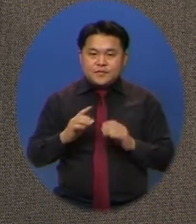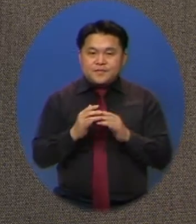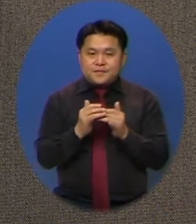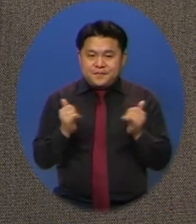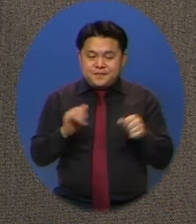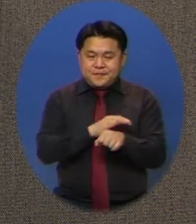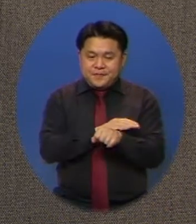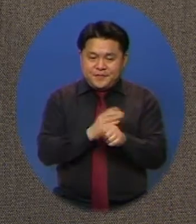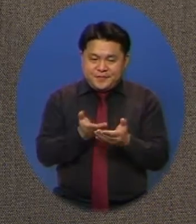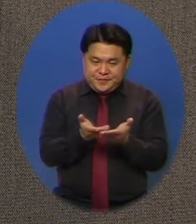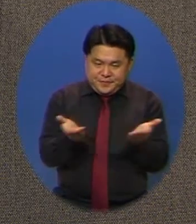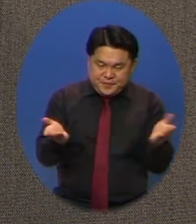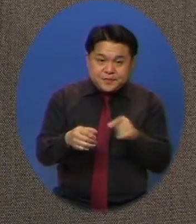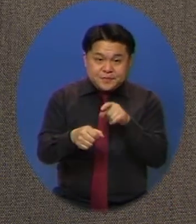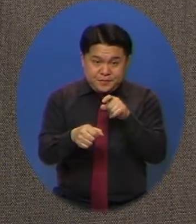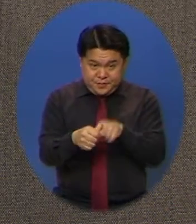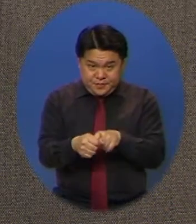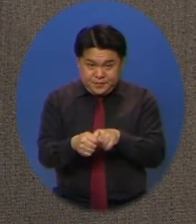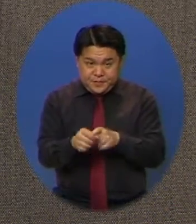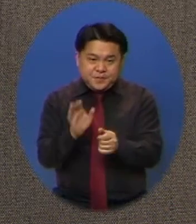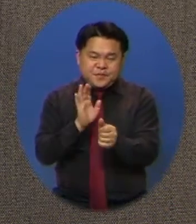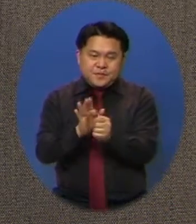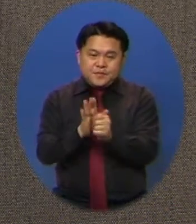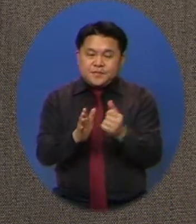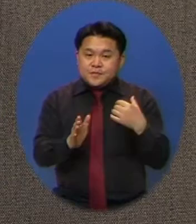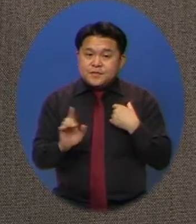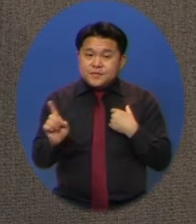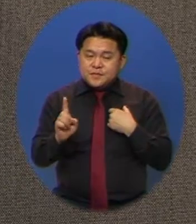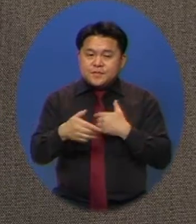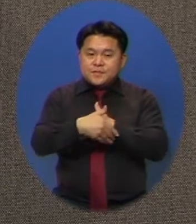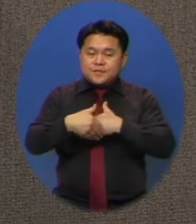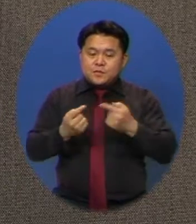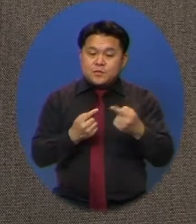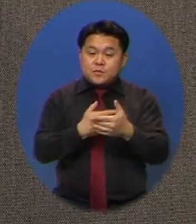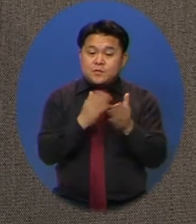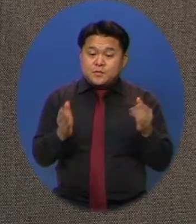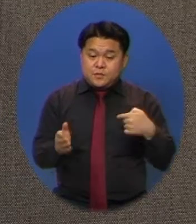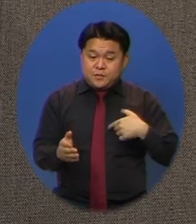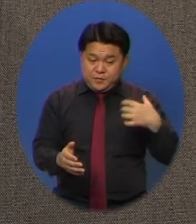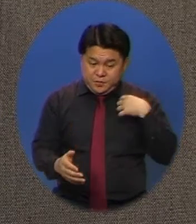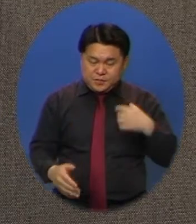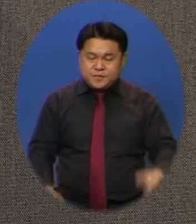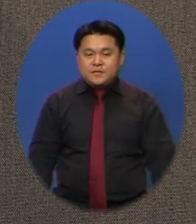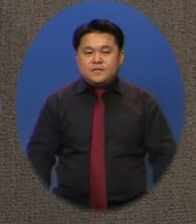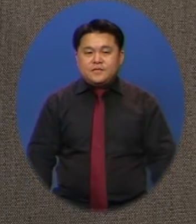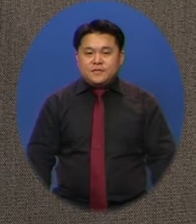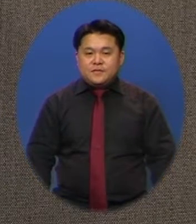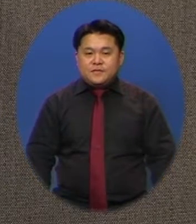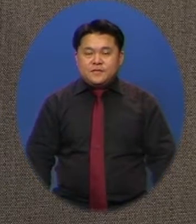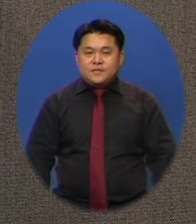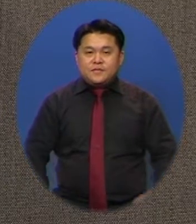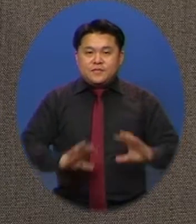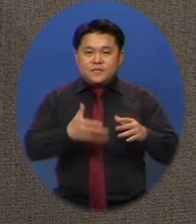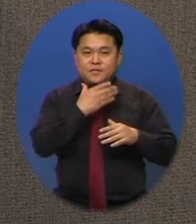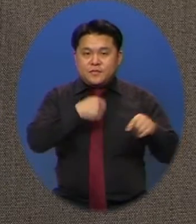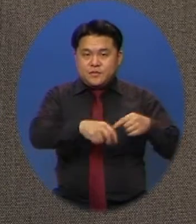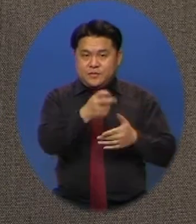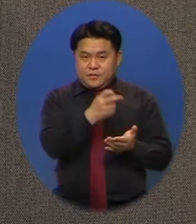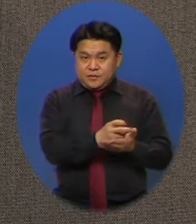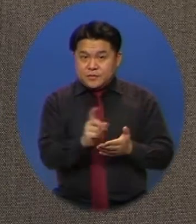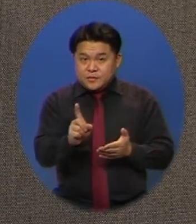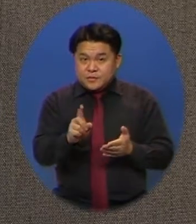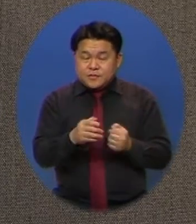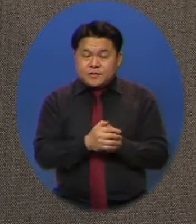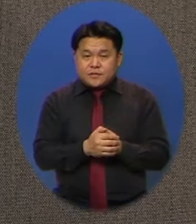국민들한테 잘 스며들도록 지원하는 업무를 기획조정실에서 하고 있습니다. 즉, 그 국가의